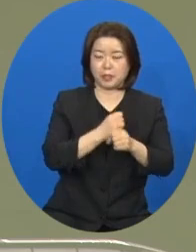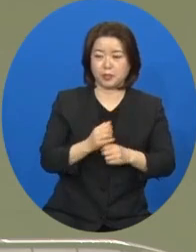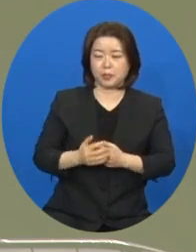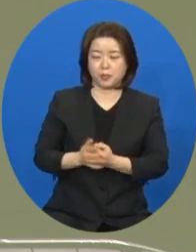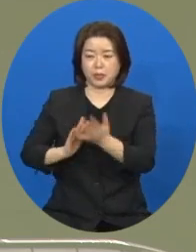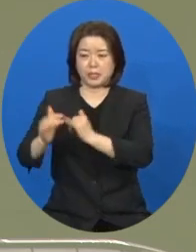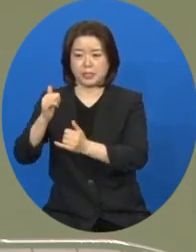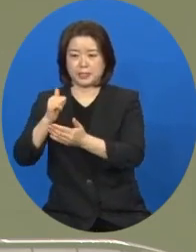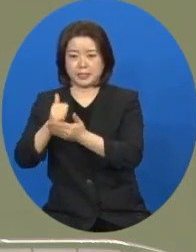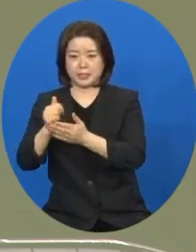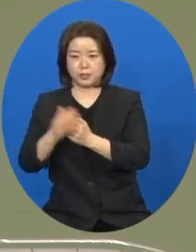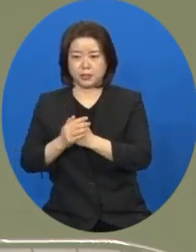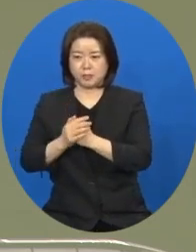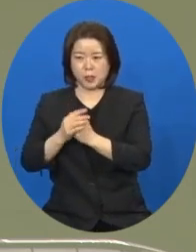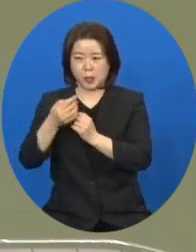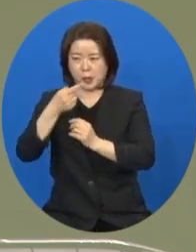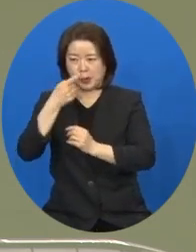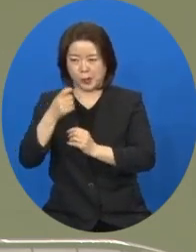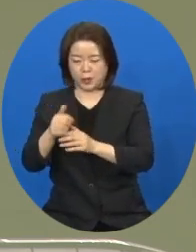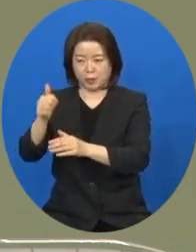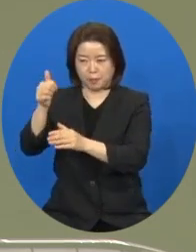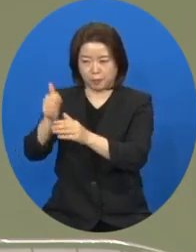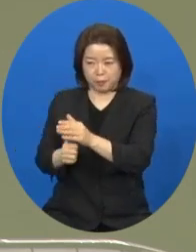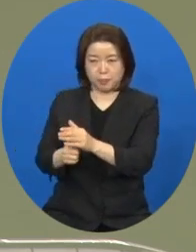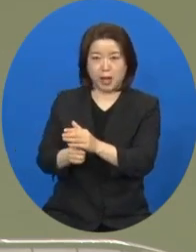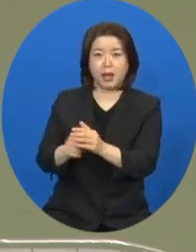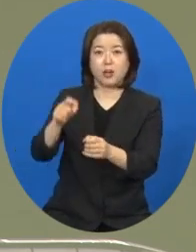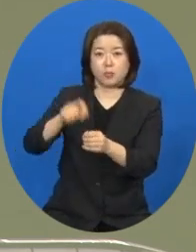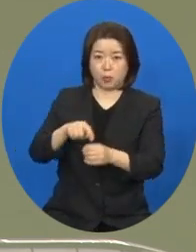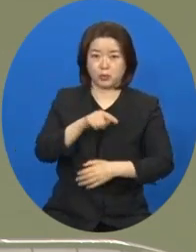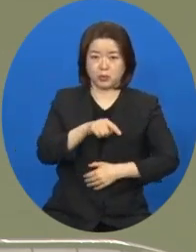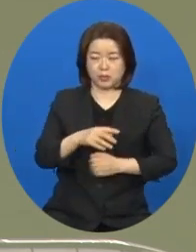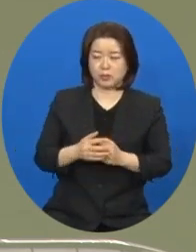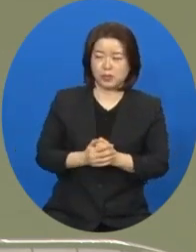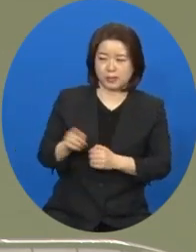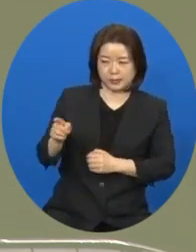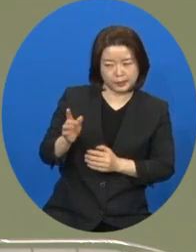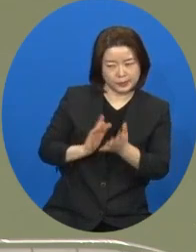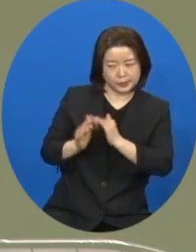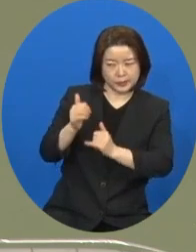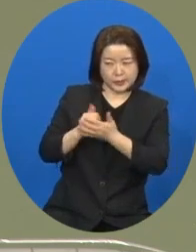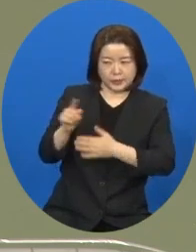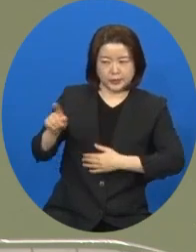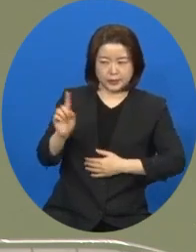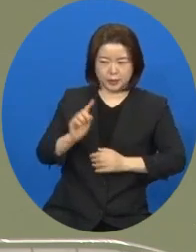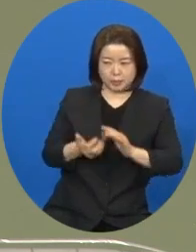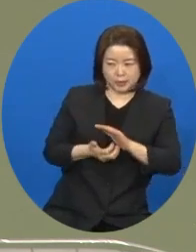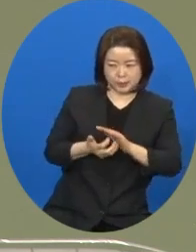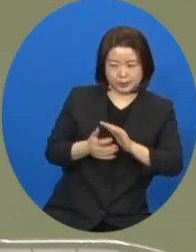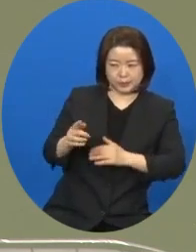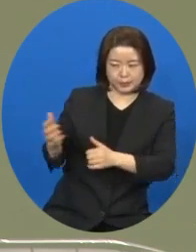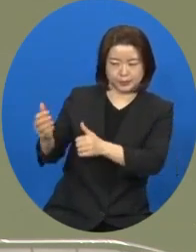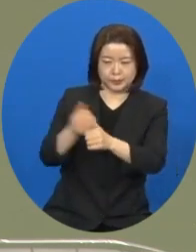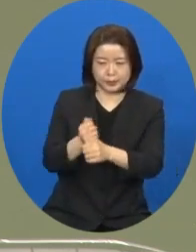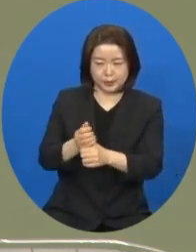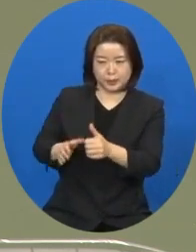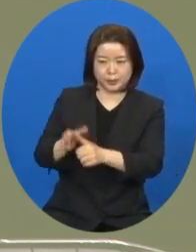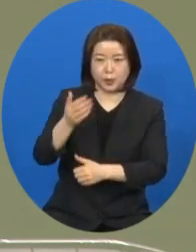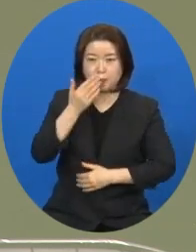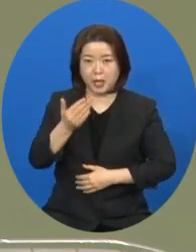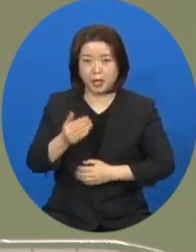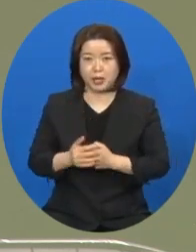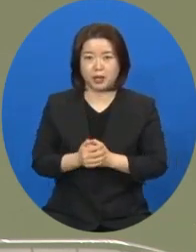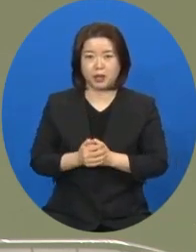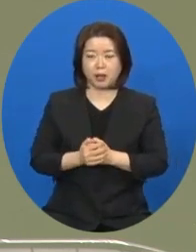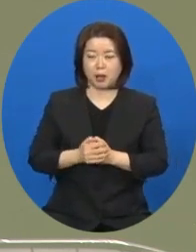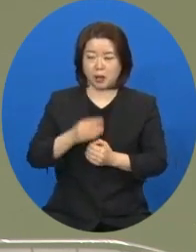몰아넣는 사건이었습니다. 하여튼 꼬투리를 잡아야 예수님을 죽일 텐데 마땅하게 예수님을